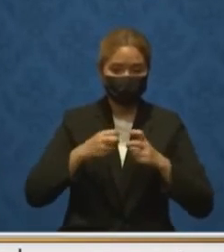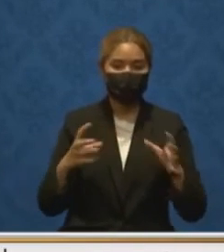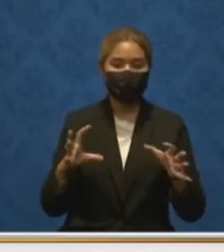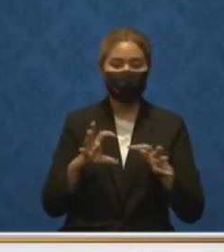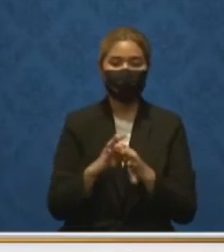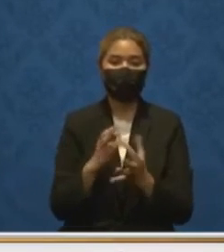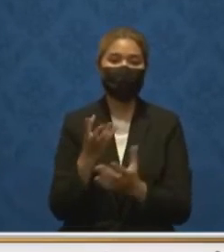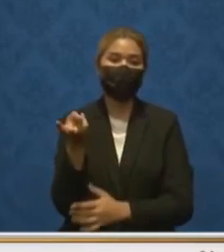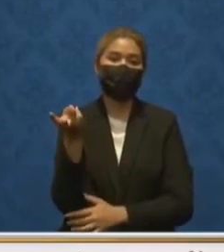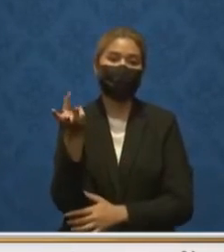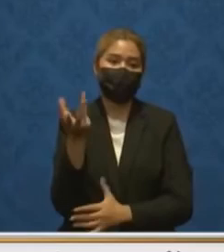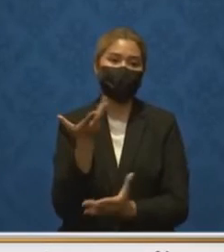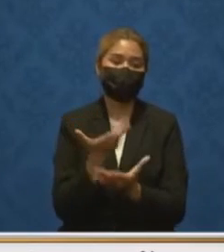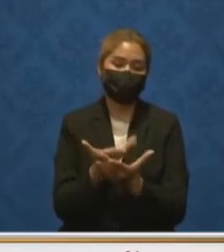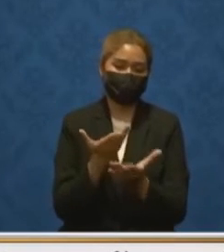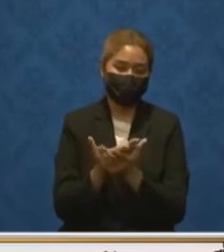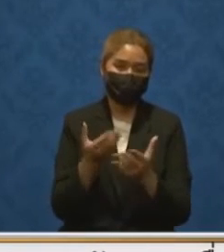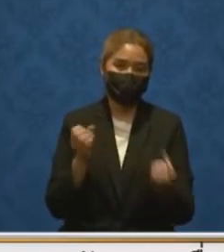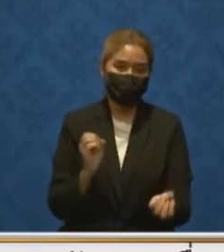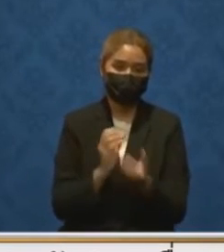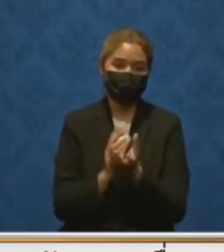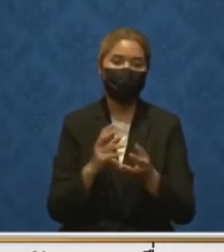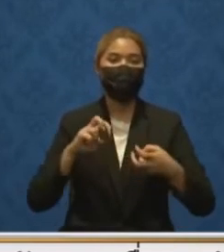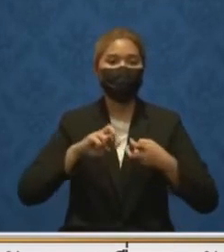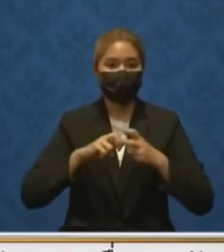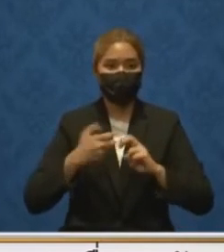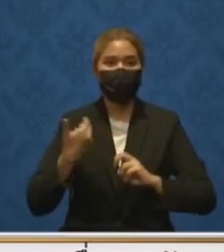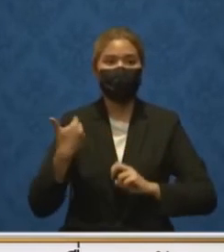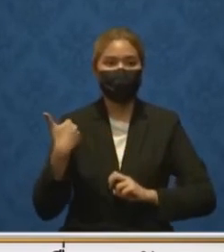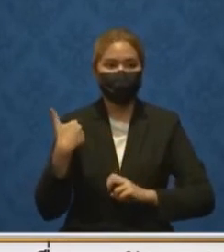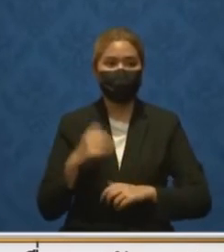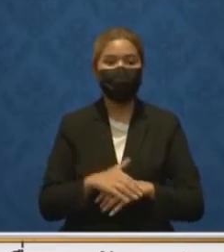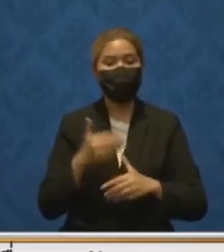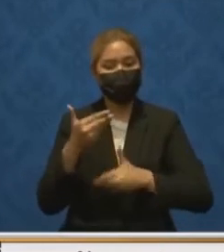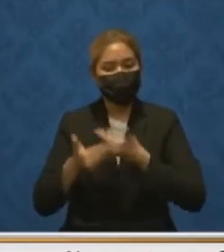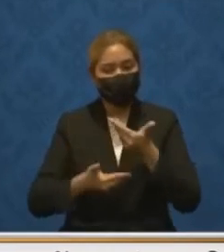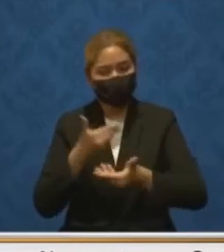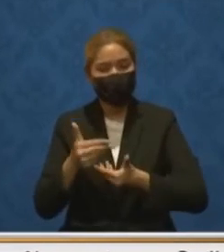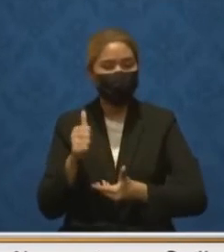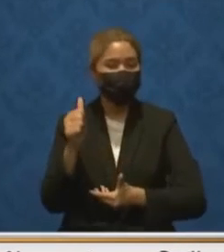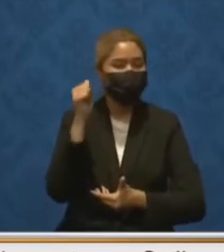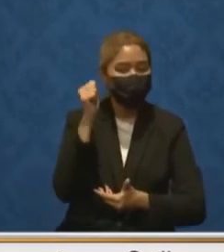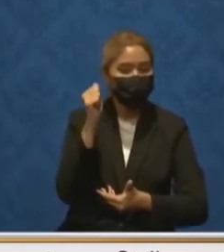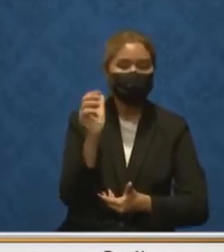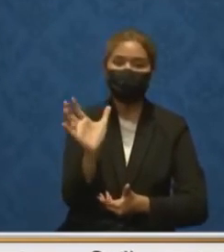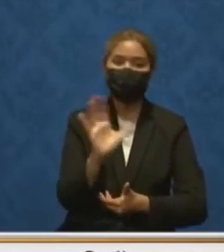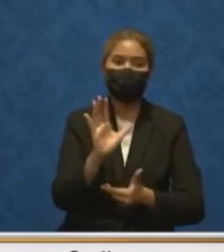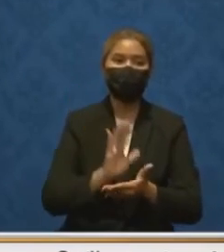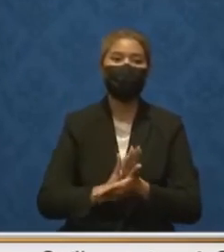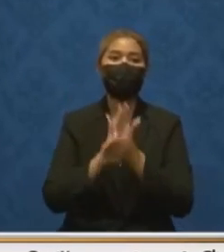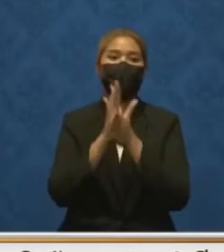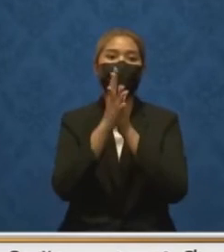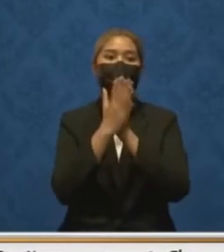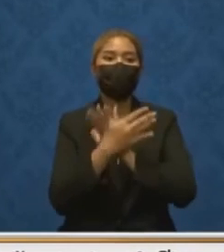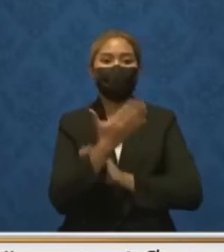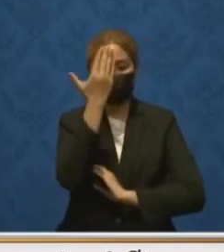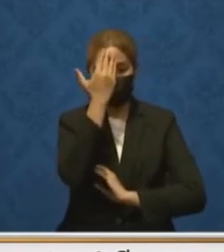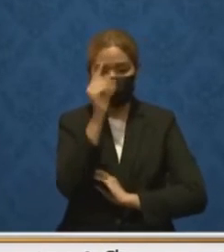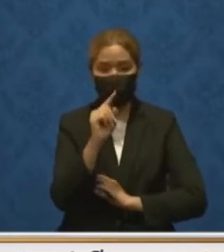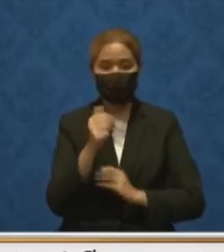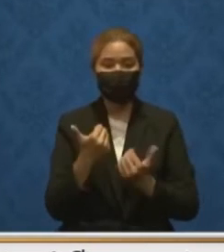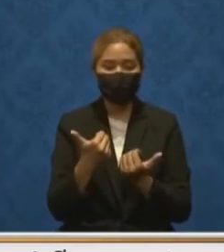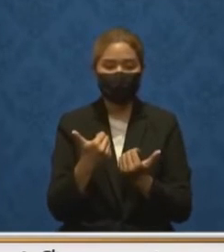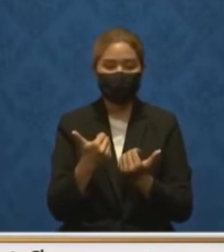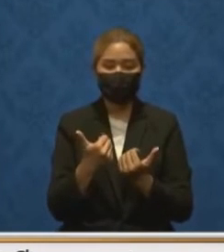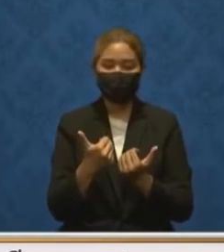าติขายสีสันและคุณประโยชน์ของมเล็ข้าวบ้างไม่ใช่ขายแบบเดิมๆไม่งั้นไม่มทางสู้เวีนนามจีน